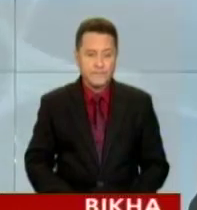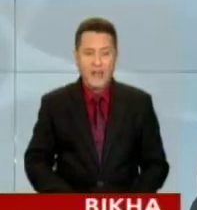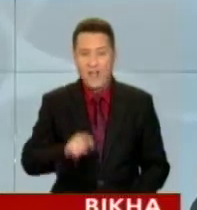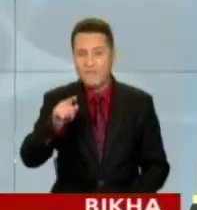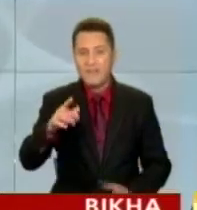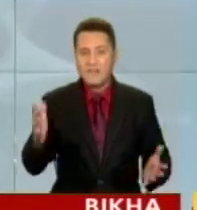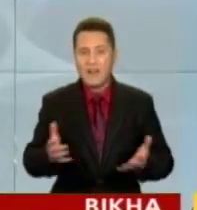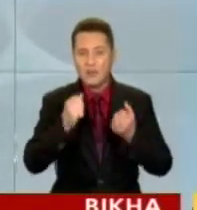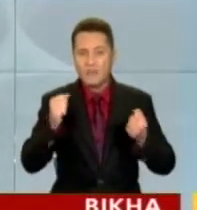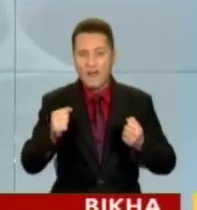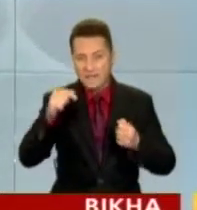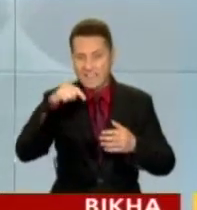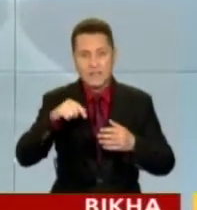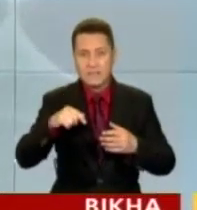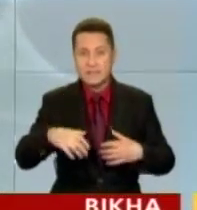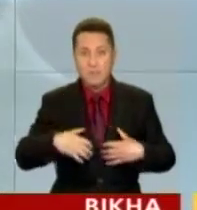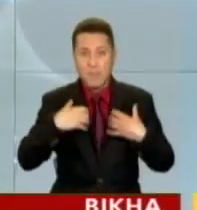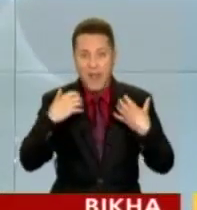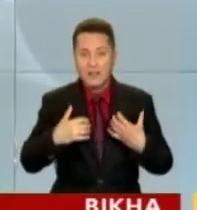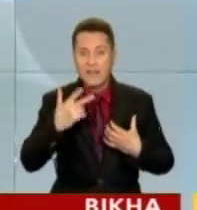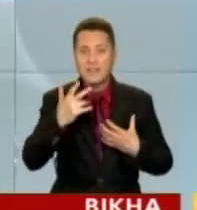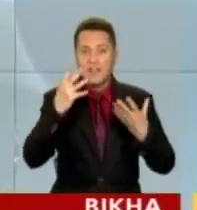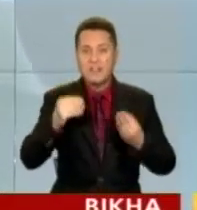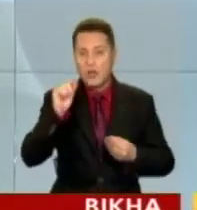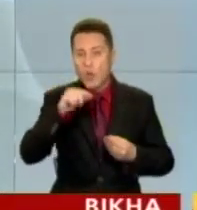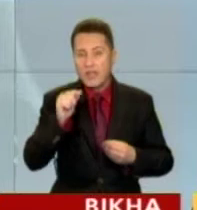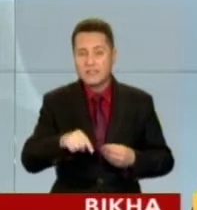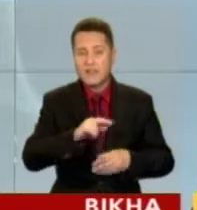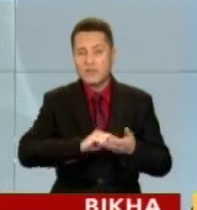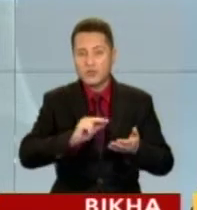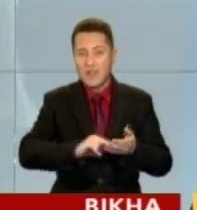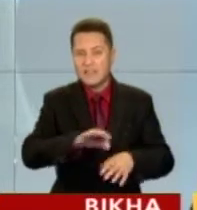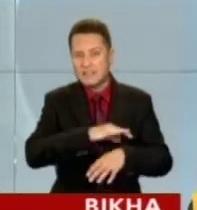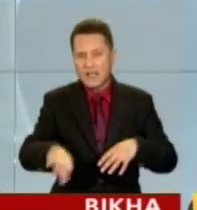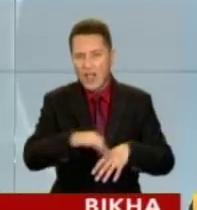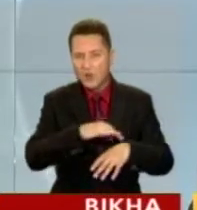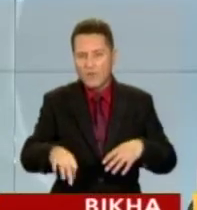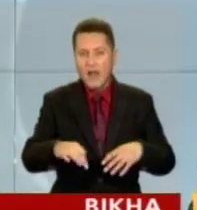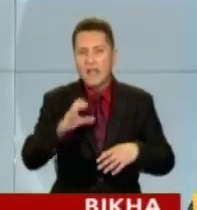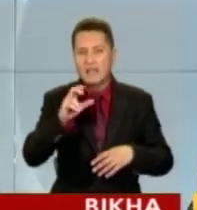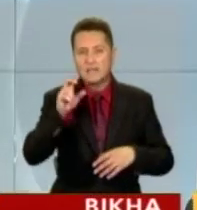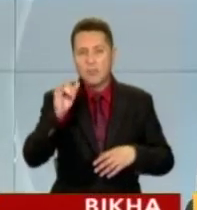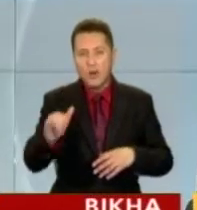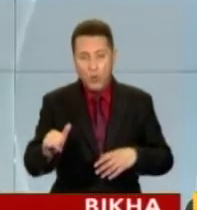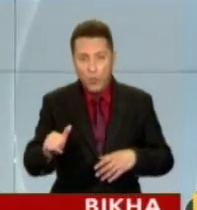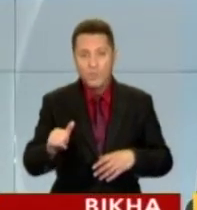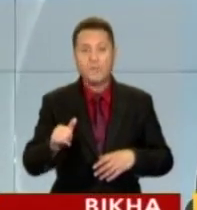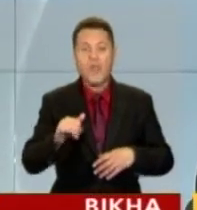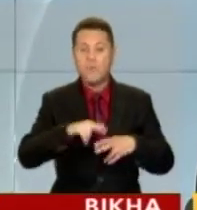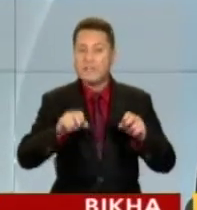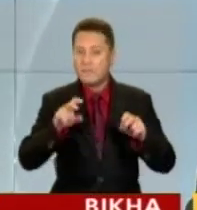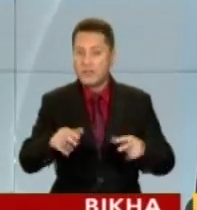Він врятувався з пекла. Три дні луганського журналіста терористи тримали і катували захоплені будівлі СБУ. Нині чоловік в безпечному